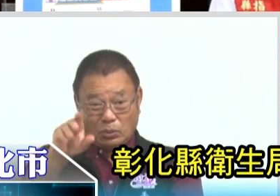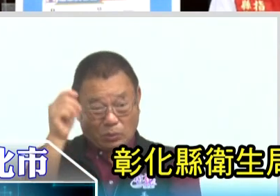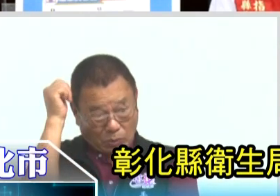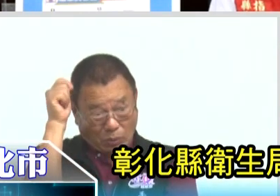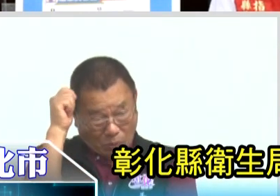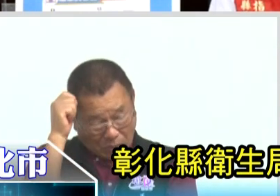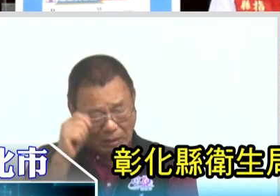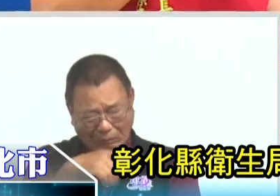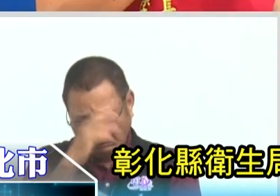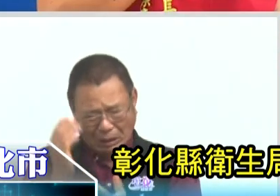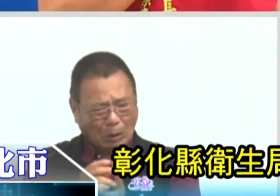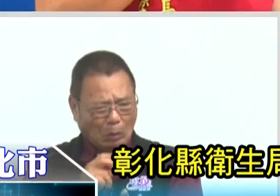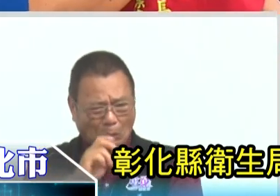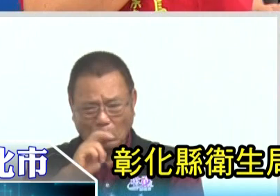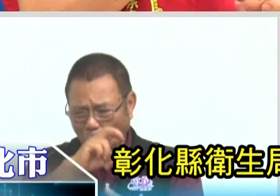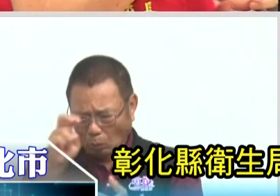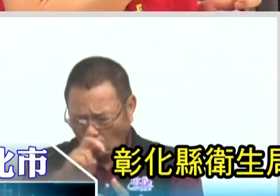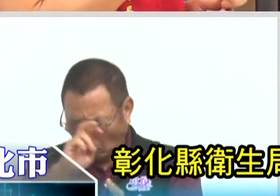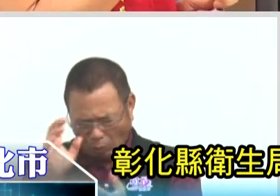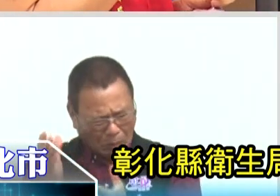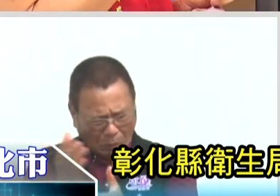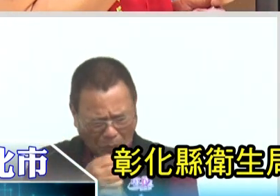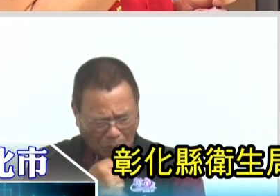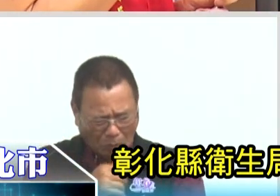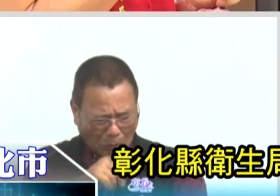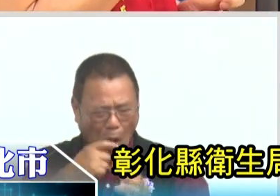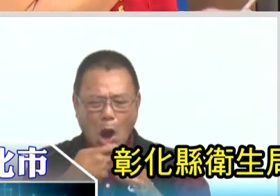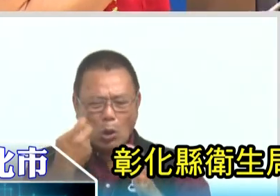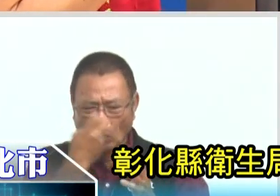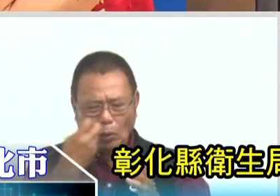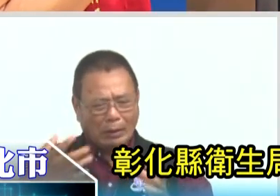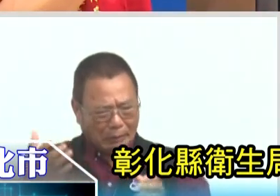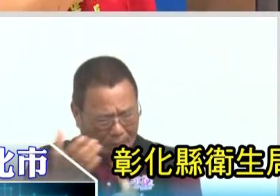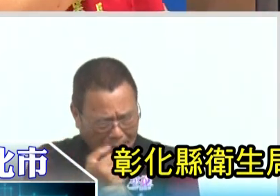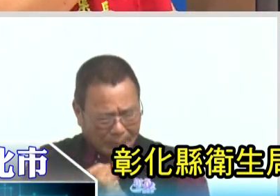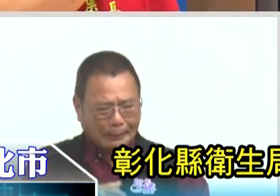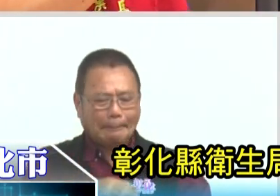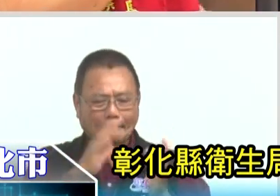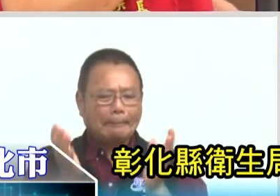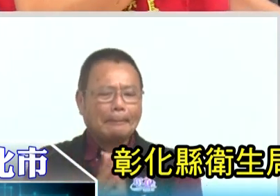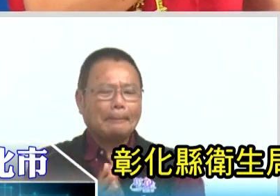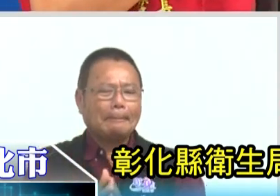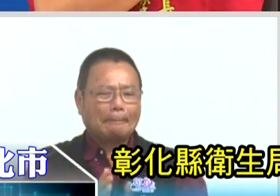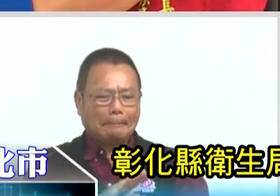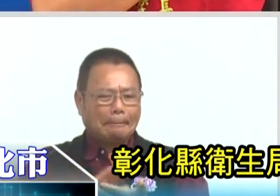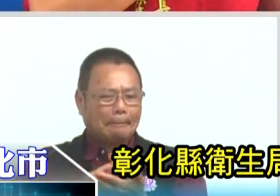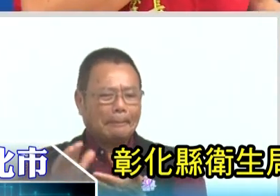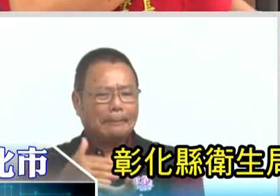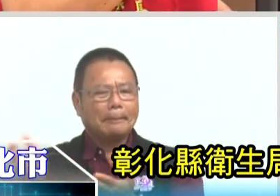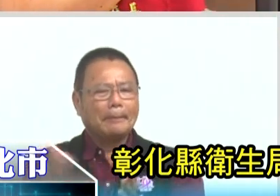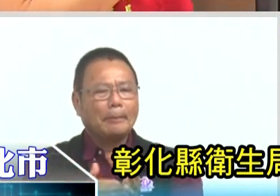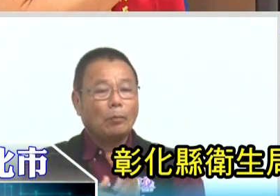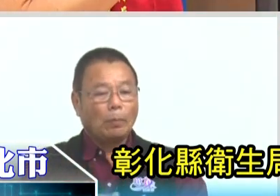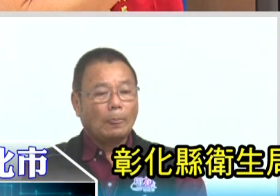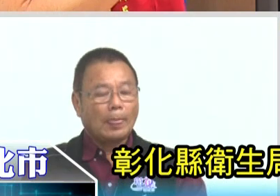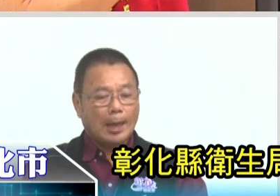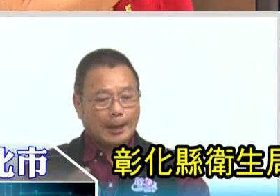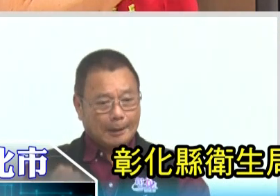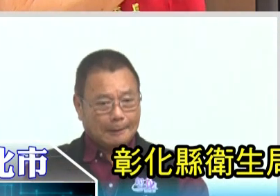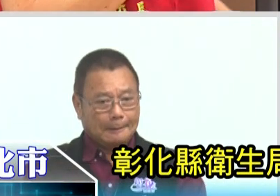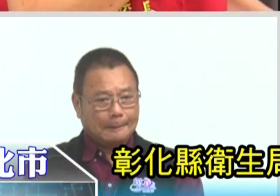裁剪，然后也公布了足迹。我们请看下一张。哦，这个就是刚才县长也有提到哈，这是